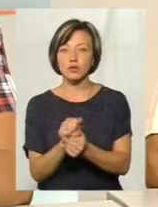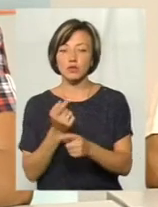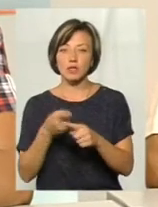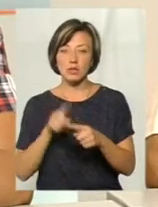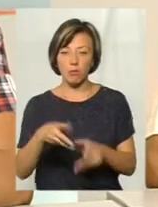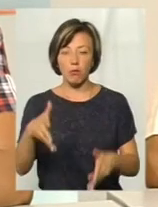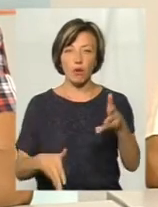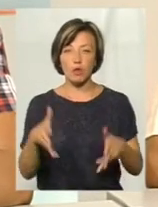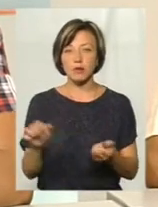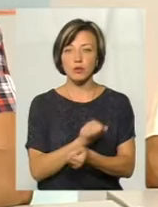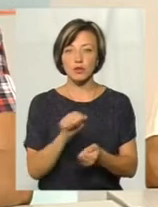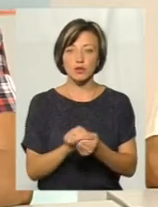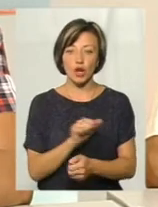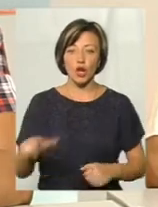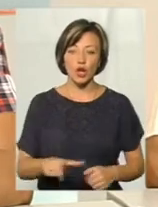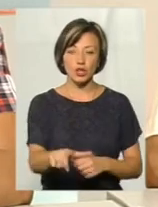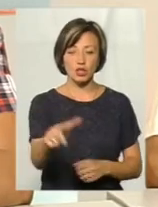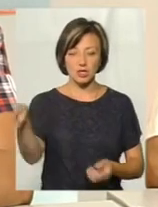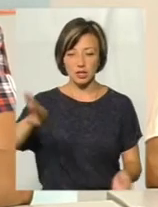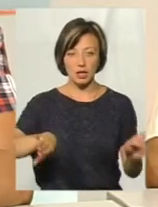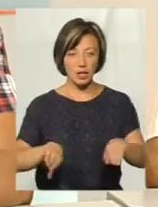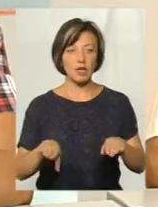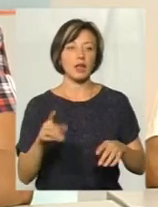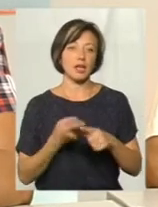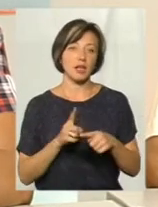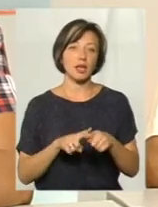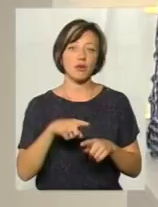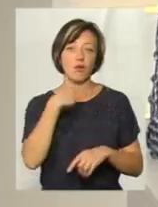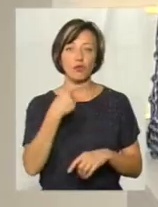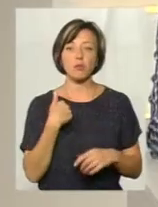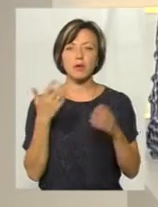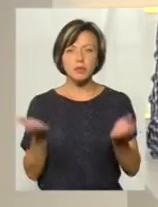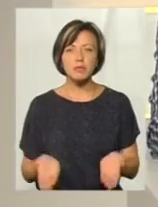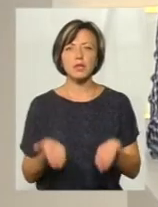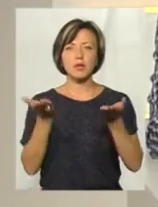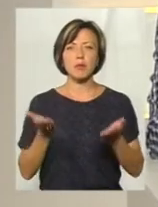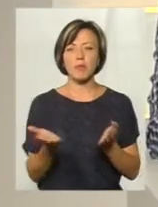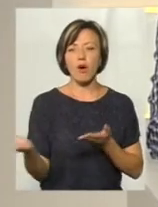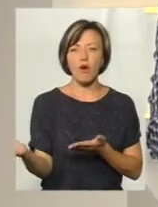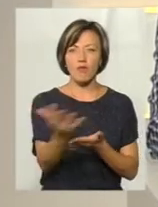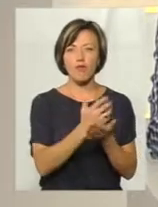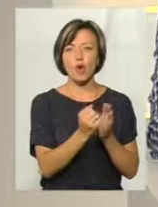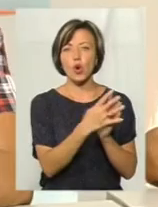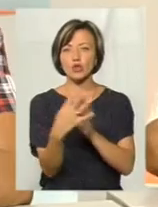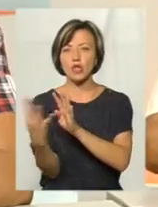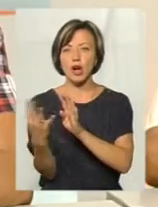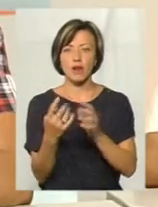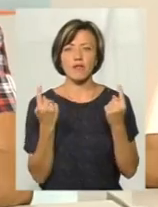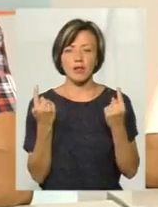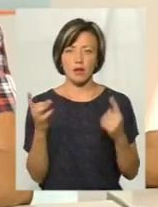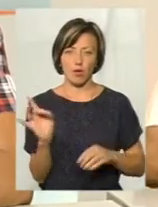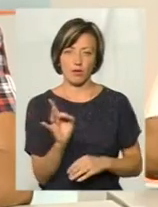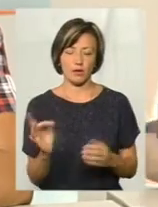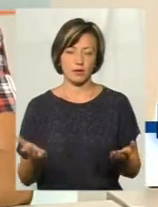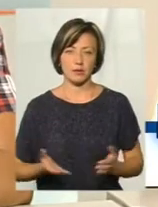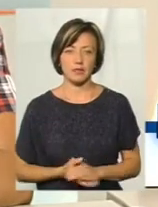болота, повисушувати заплави річок, і, ну, мотивували висушили тим, що ми піднімемо врожай до таких там параметрів, що